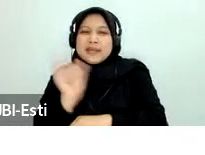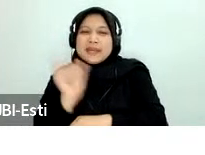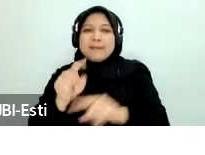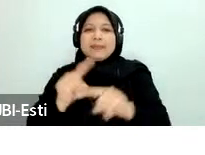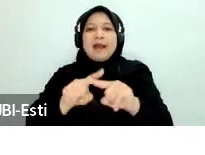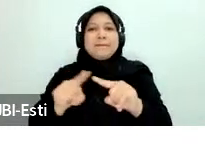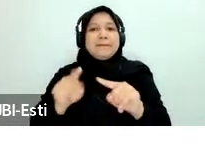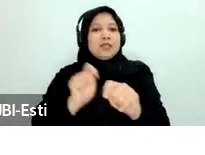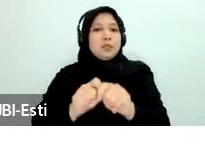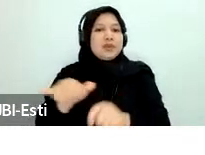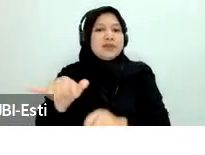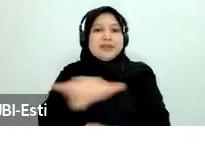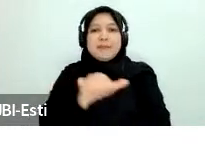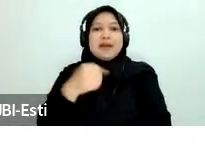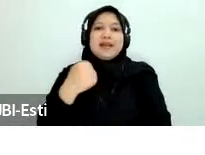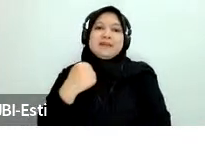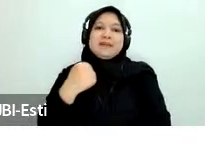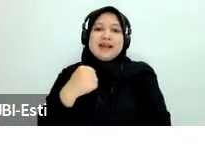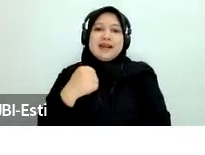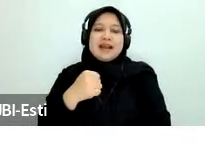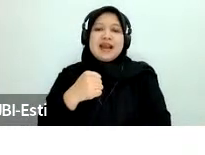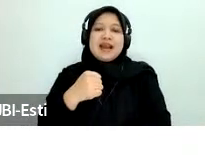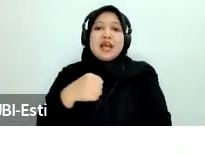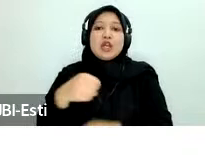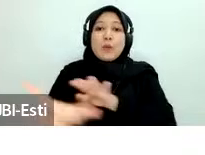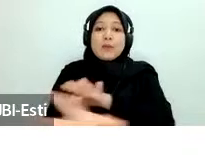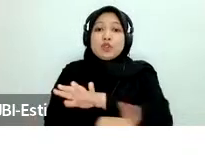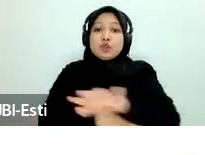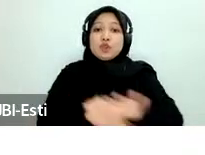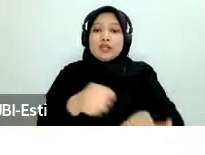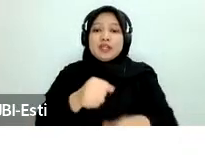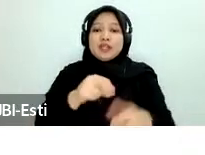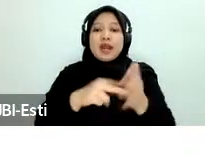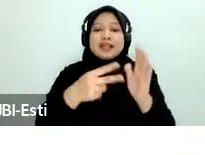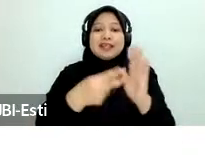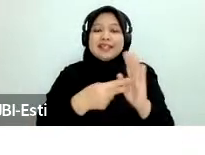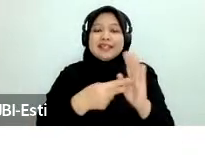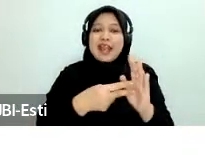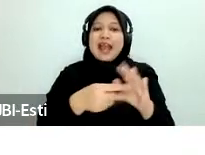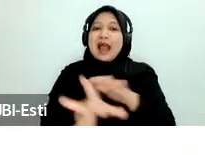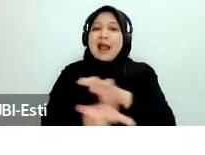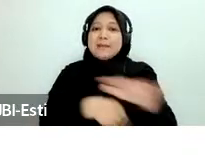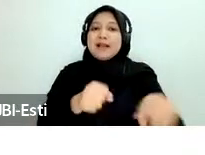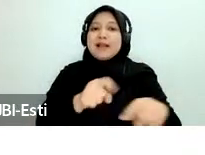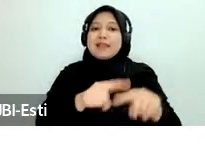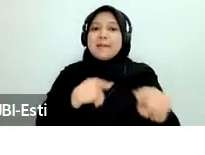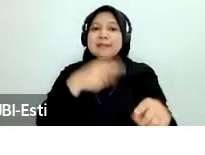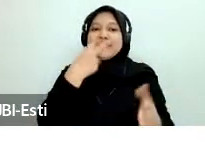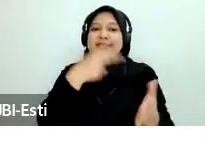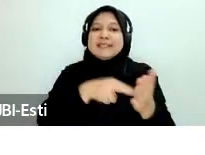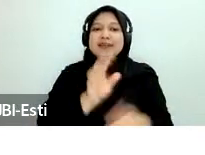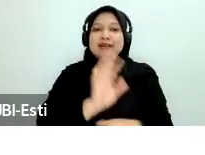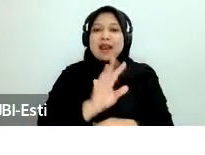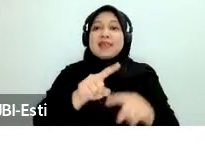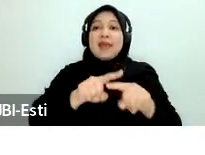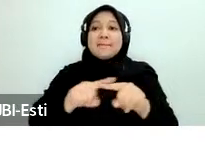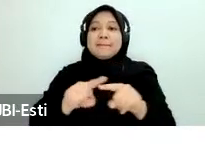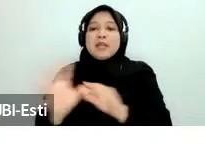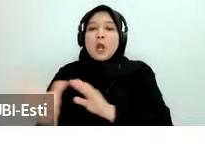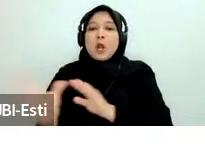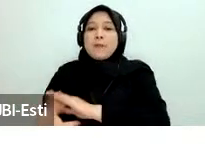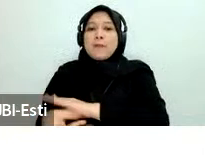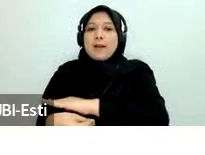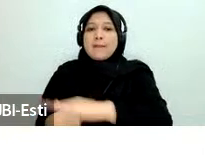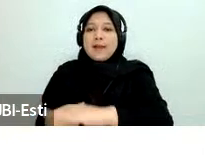pencurian itu artinya mengambilnya tanpa izin sedangkan penggelapan mengambilnya dengan izin atau diberikan